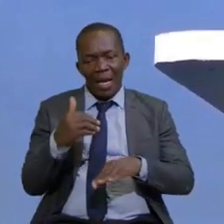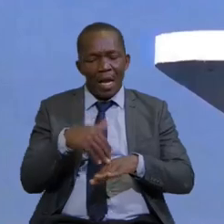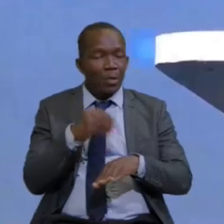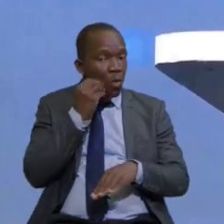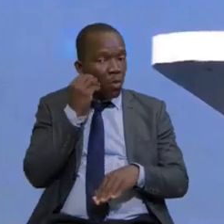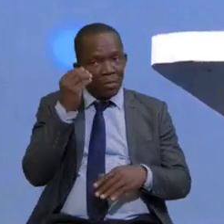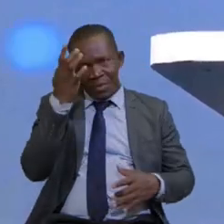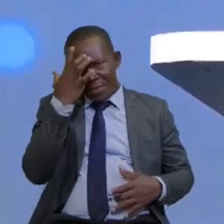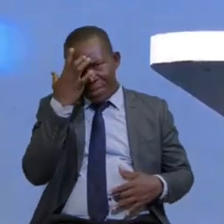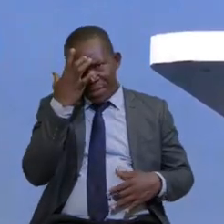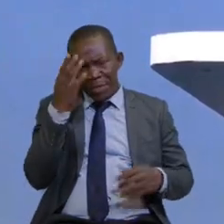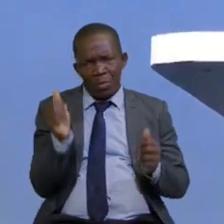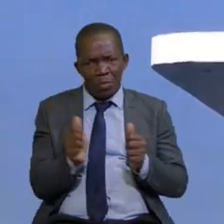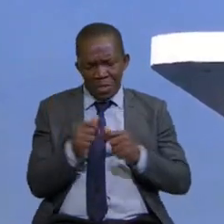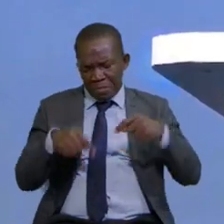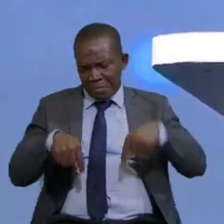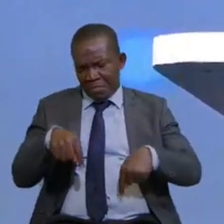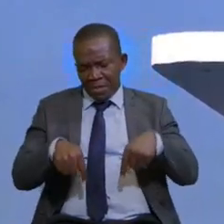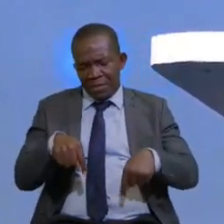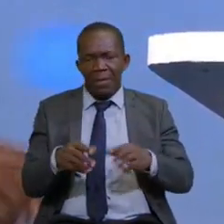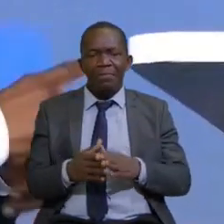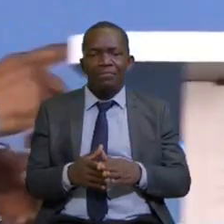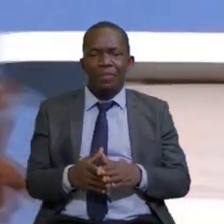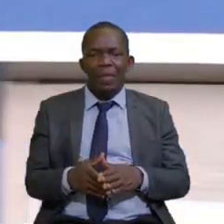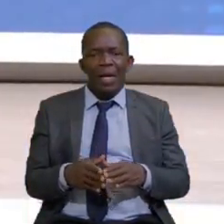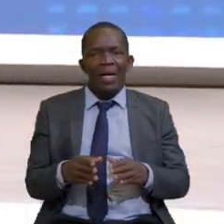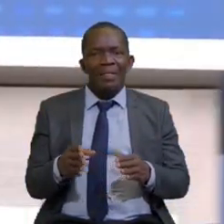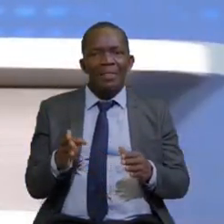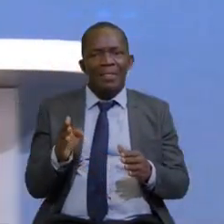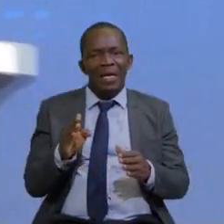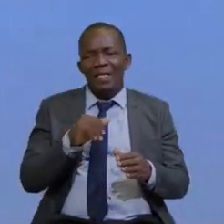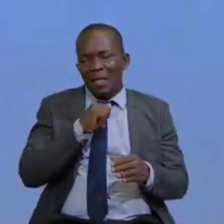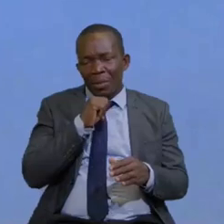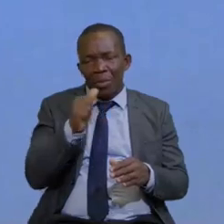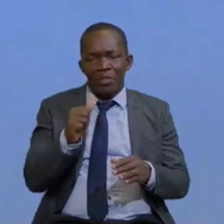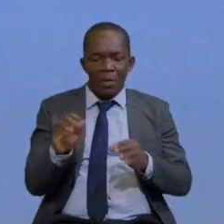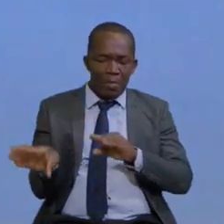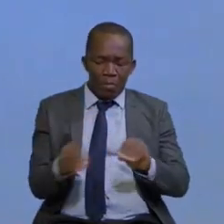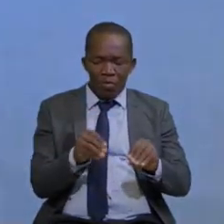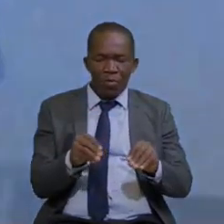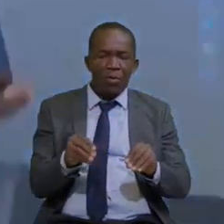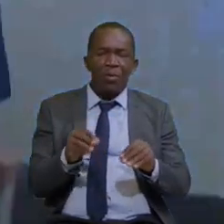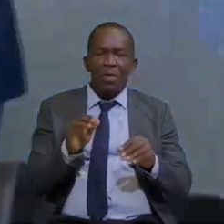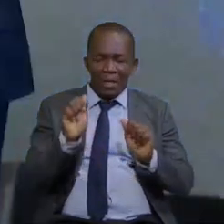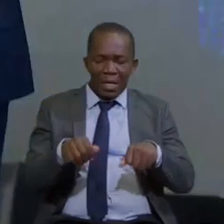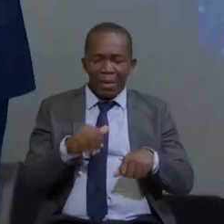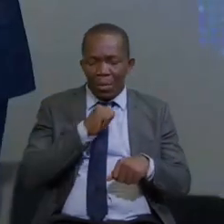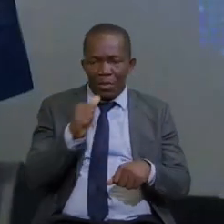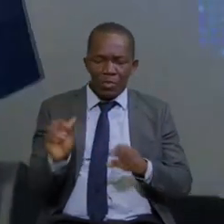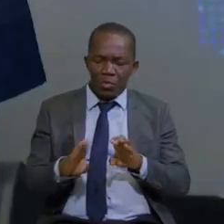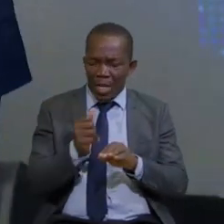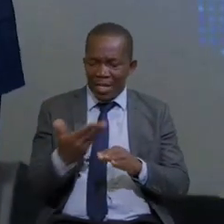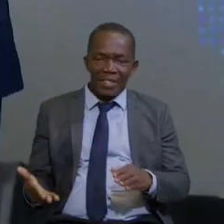paralysie. Et il est totalement impotent, il n'arrive pas à se lever, il ne peut rien faire. Et il